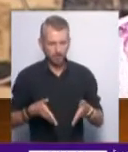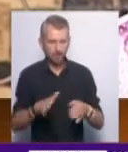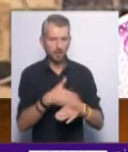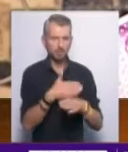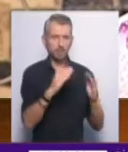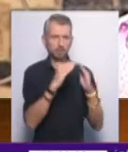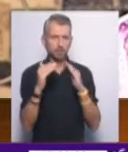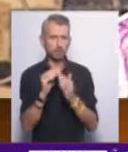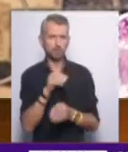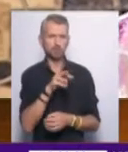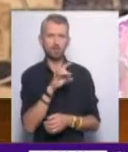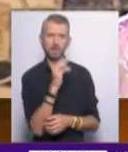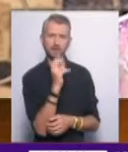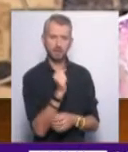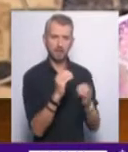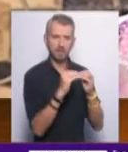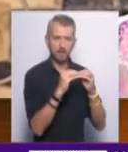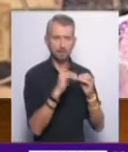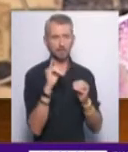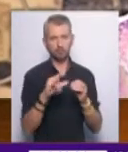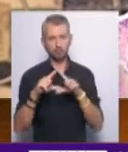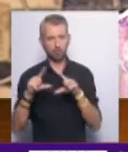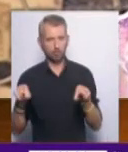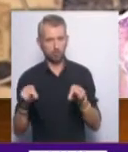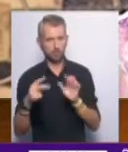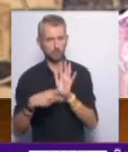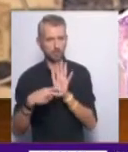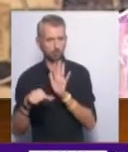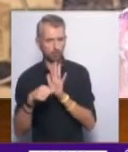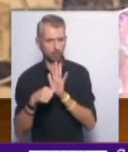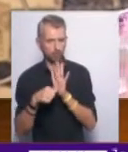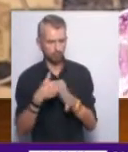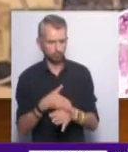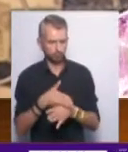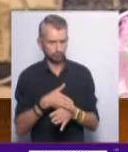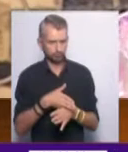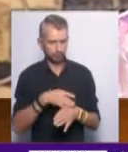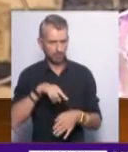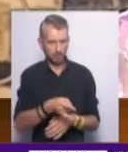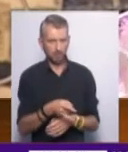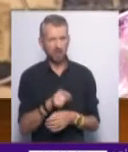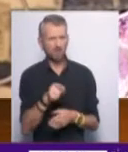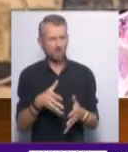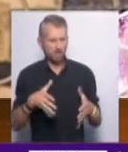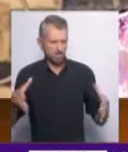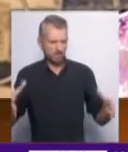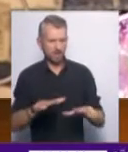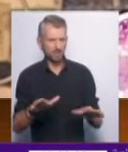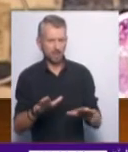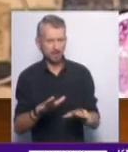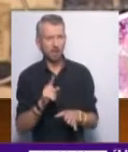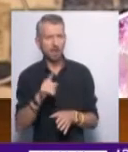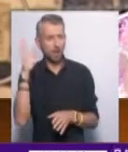будинками Жмеринська 10 і школою 76. Невідомо, хто опікується. Вона невеличезна, але ж